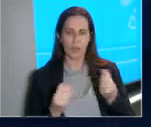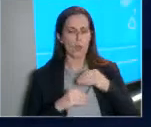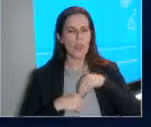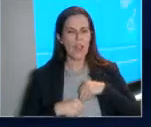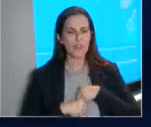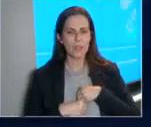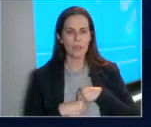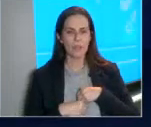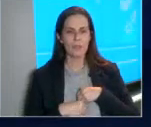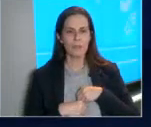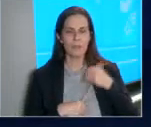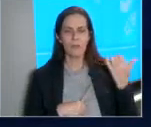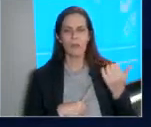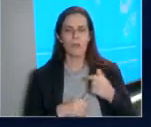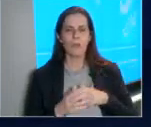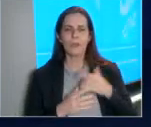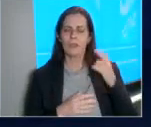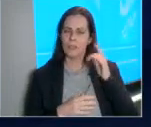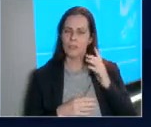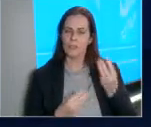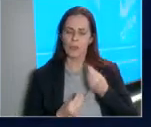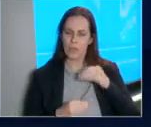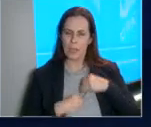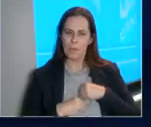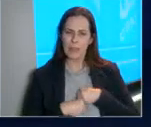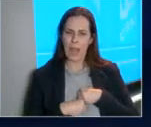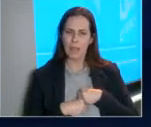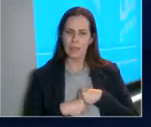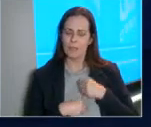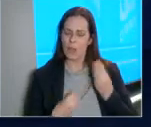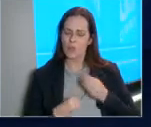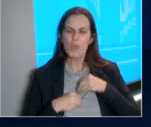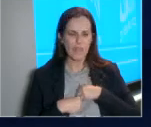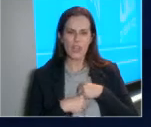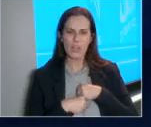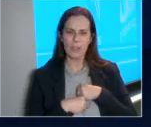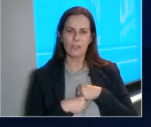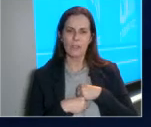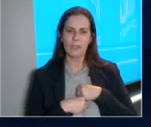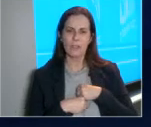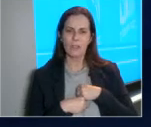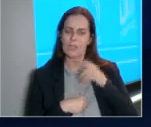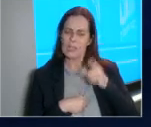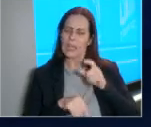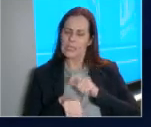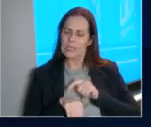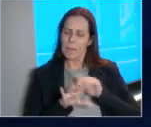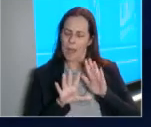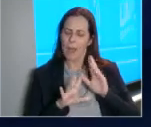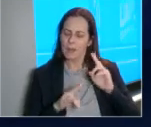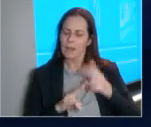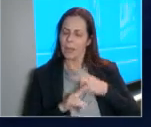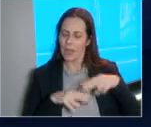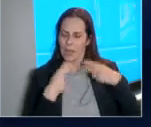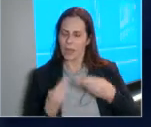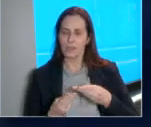נפשי זה תמיד נשמע בעברית, למרות שזו אותה מילה, זה נשמע ככה יותר דרמטי. אז אני אומר, במישור המנטלי, צריכים את הזמן לרגע להתרגל